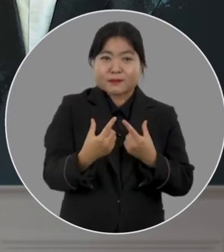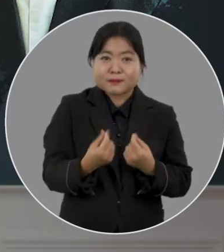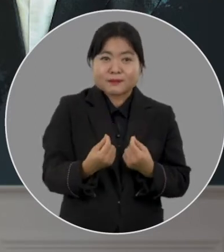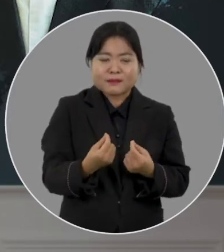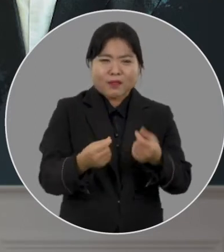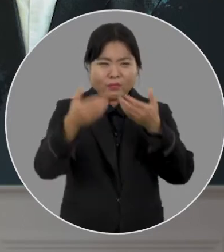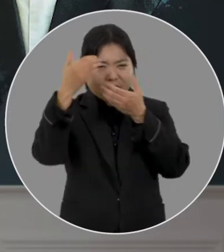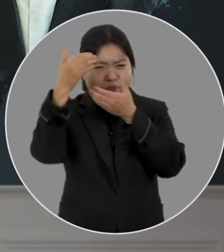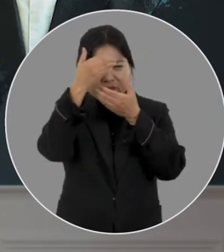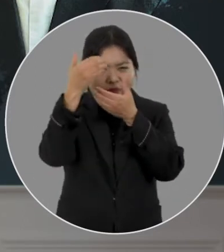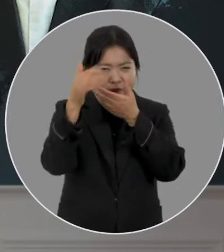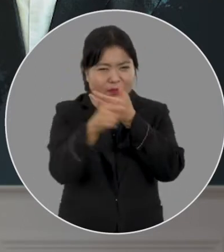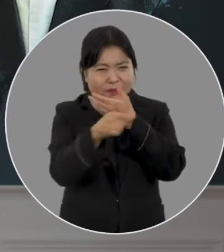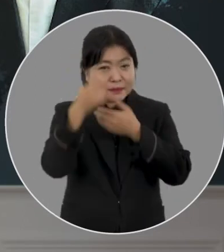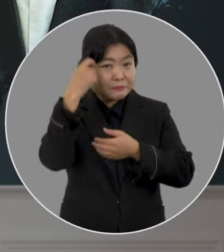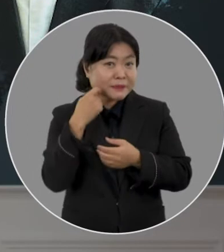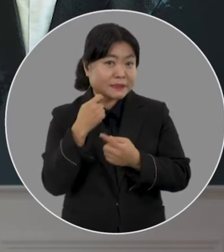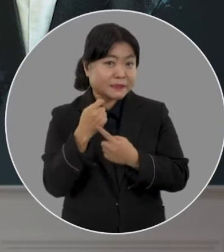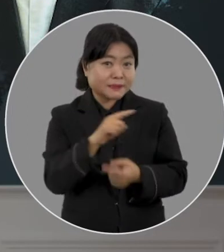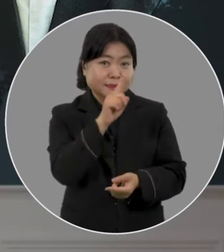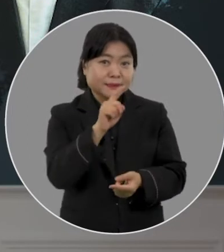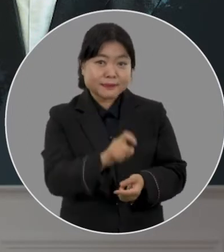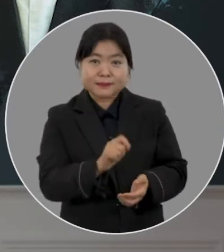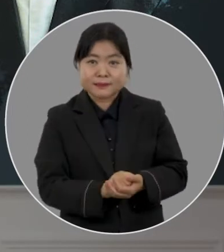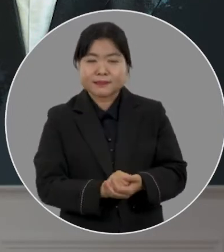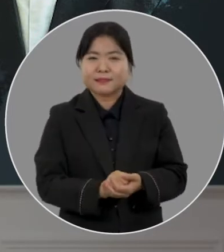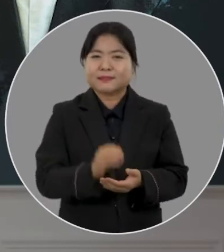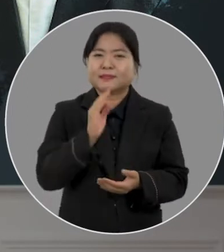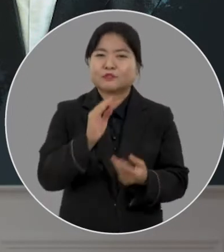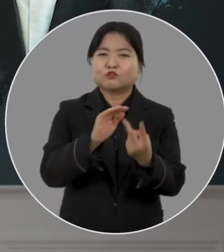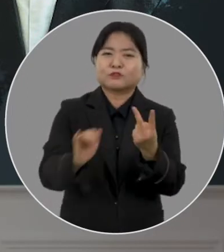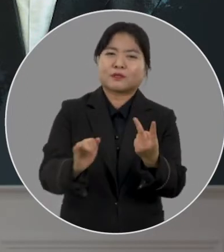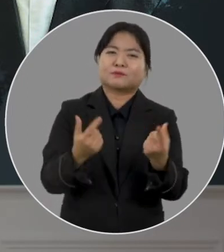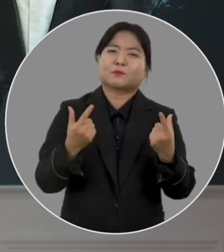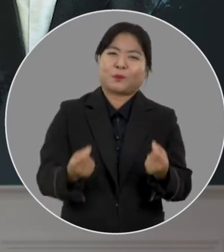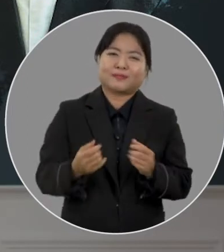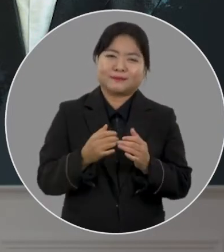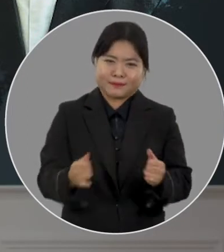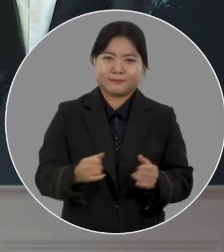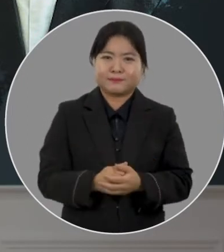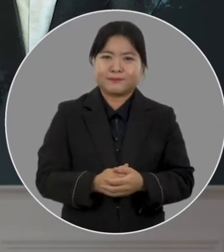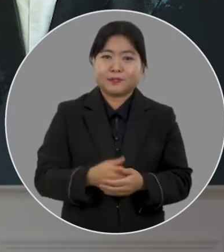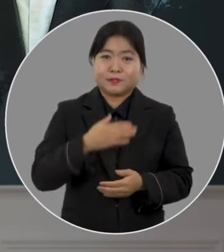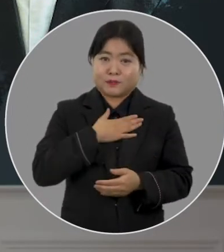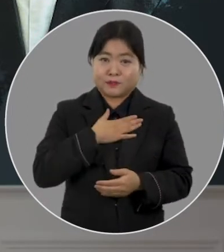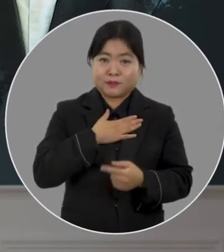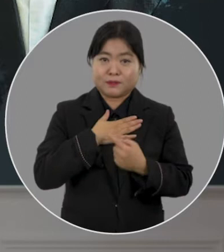테러리스트 이미지가 있는 것은 아닌가요? 사실은 두 사람은 똑같은 사람입니다.